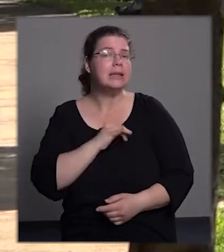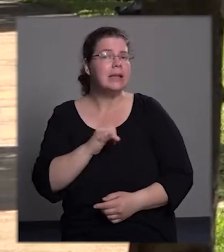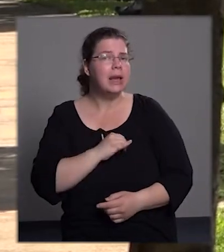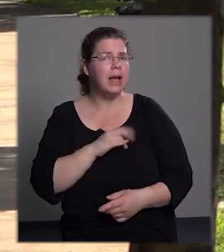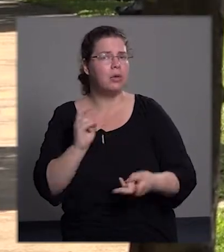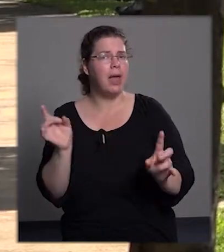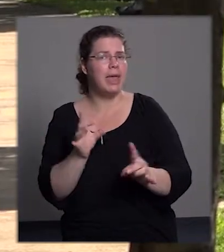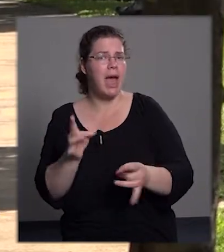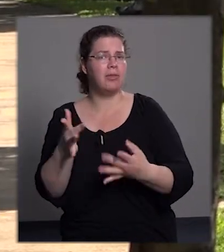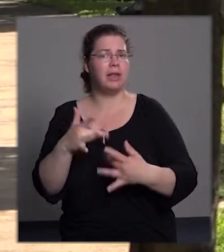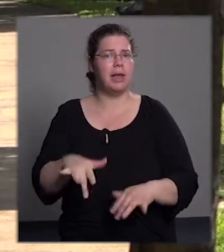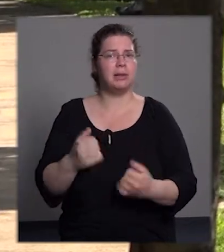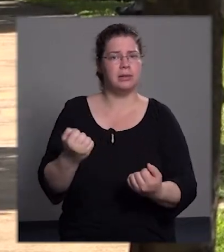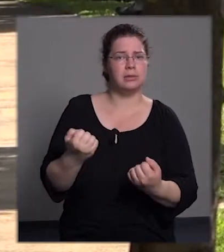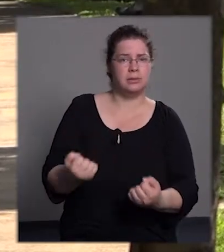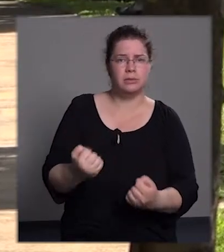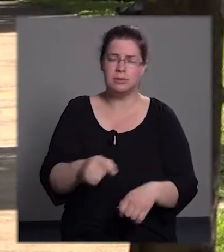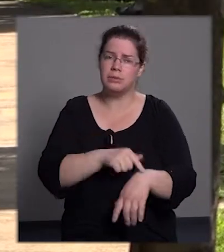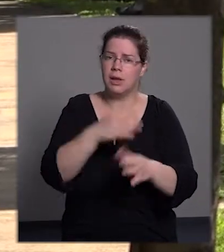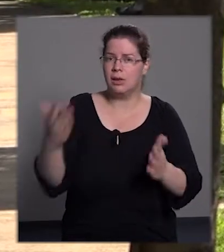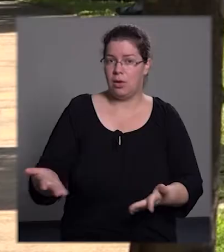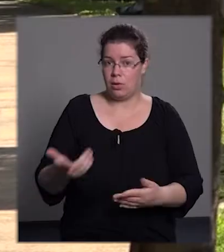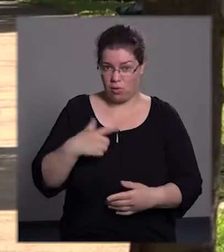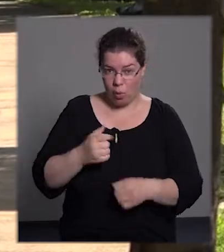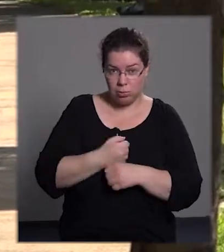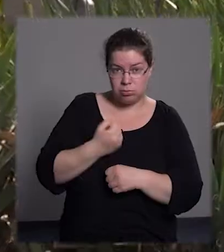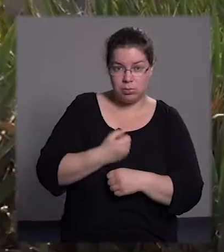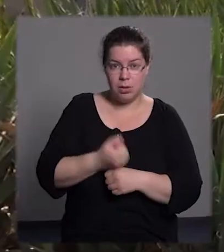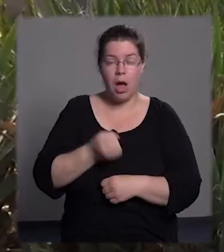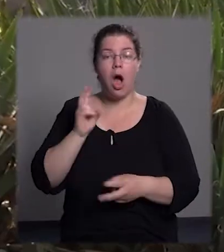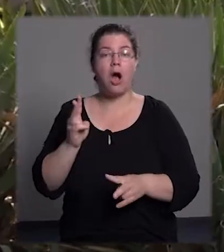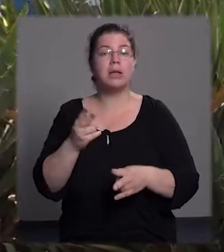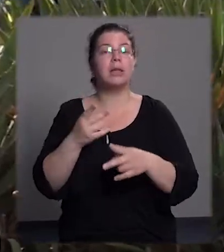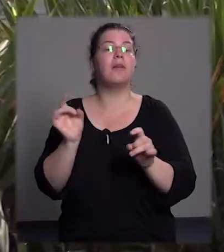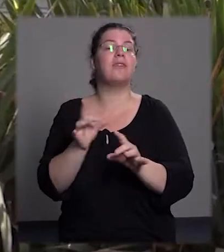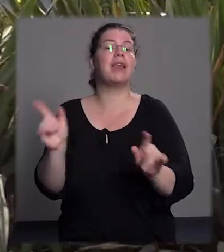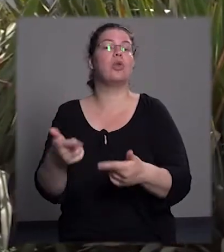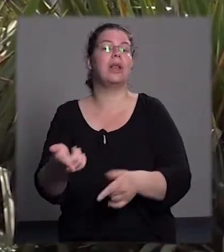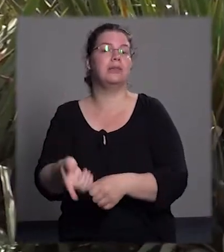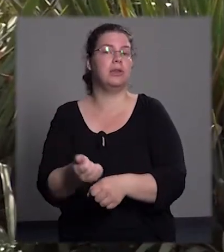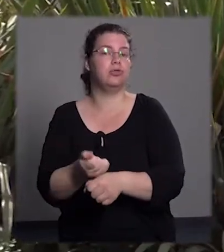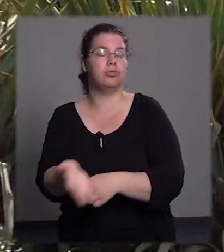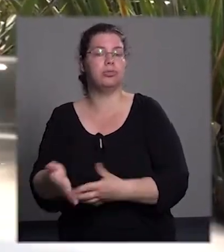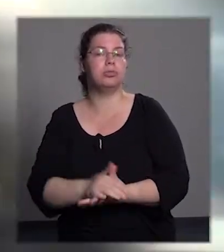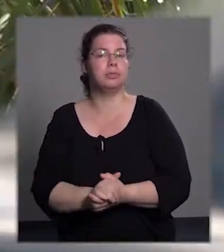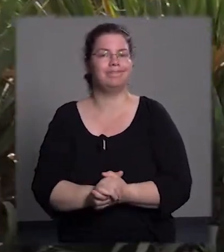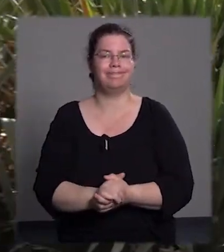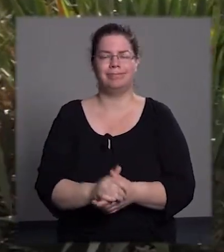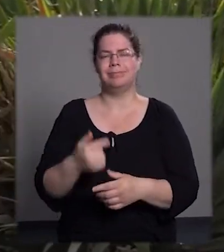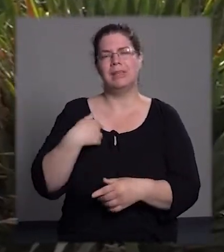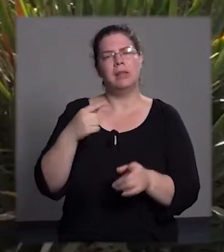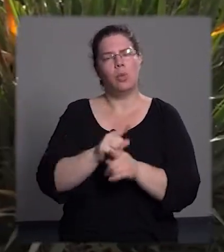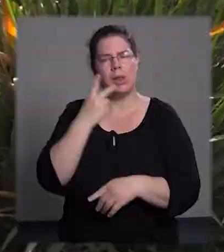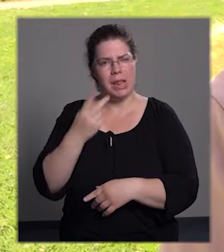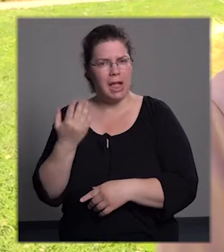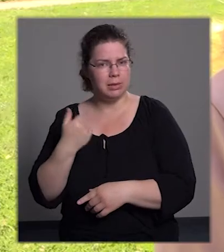időszaka alatt nem volt-e aggodalom azokban a dolgozókban, akik a fertőtlenítést végezték. Én úgy láttam, hogy nem. Akinek